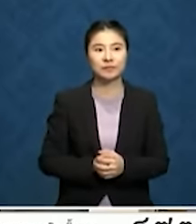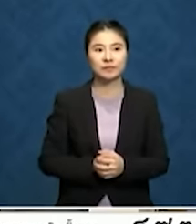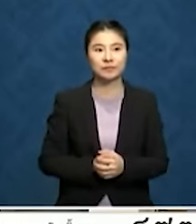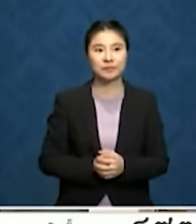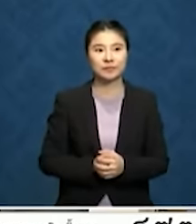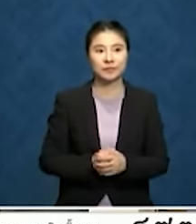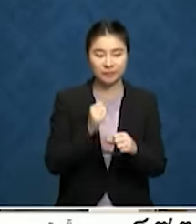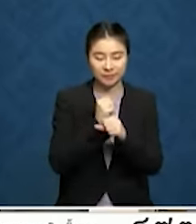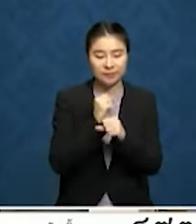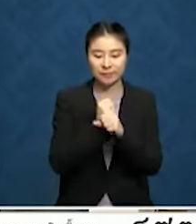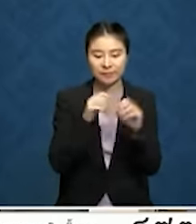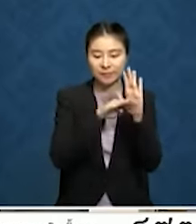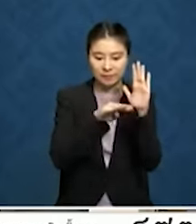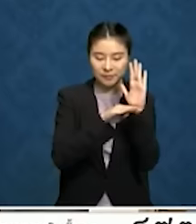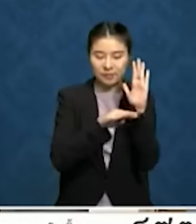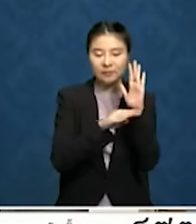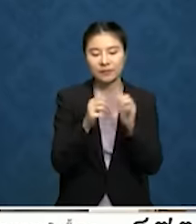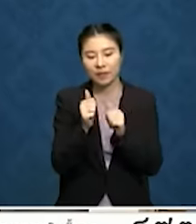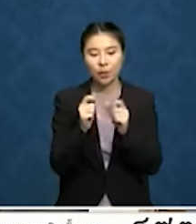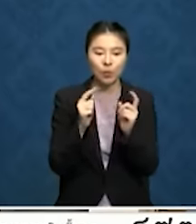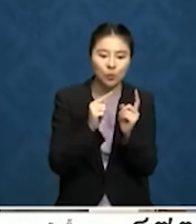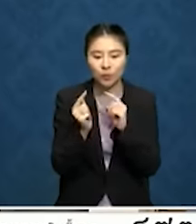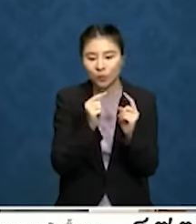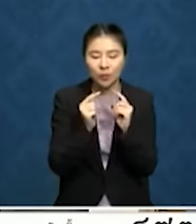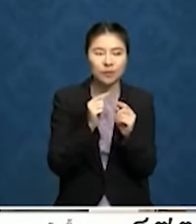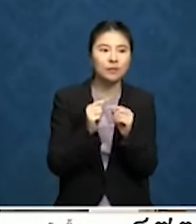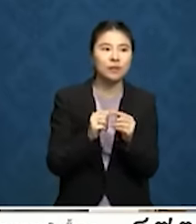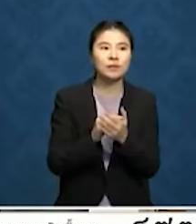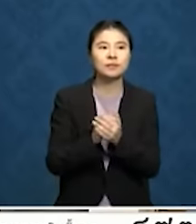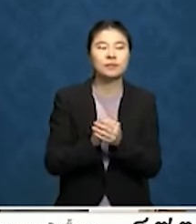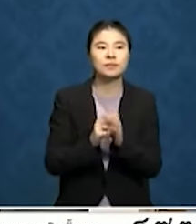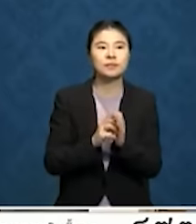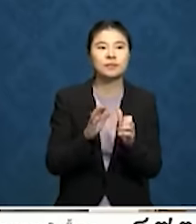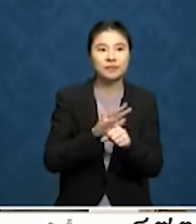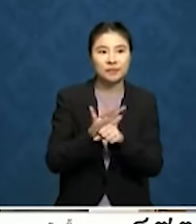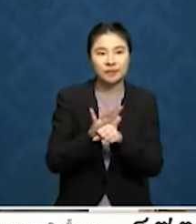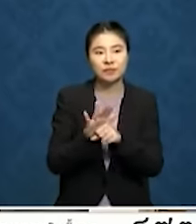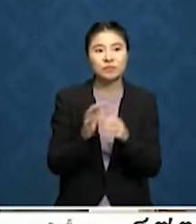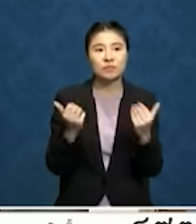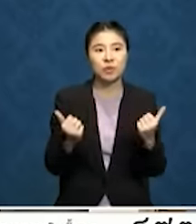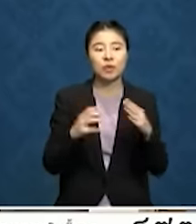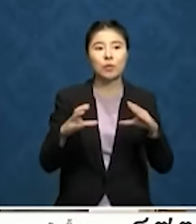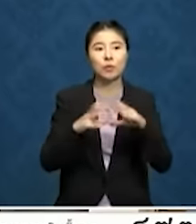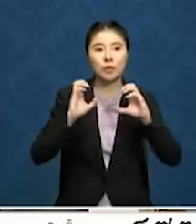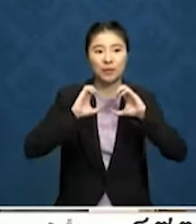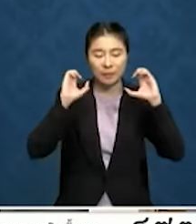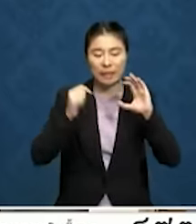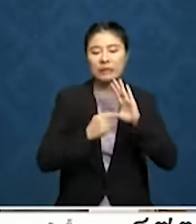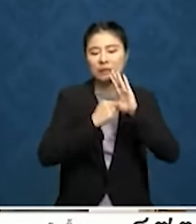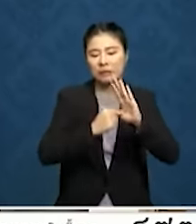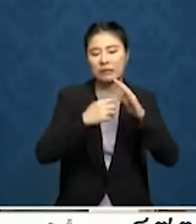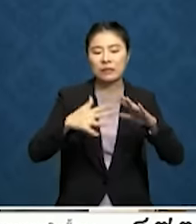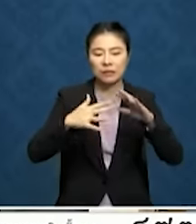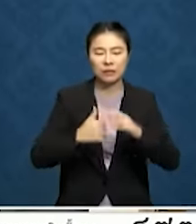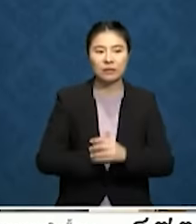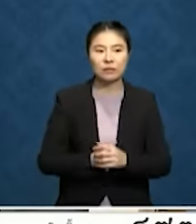จะทำงานต่อไปข้างหน้าได้ปณิปนองถอยกันคนละก้าวนะครับก็พรรครัฐบาลก็เสนอมาทำนองนี้มาแล้ว